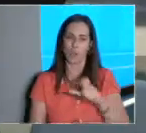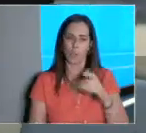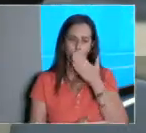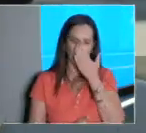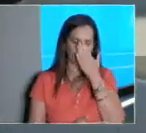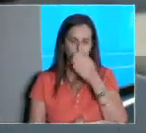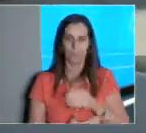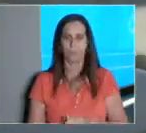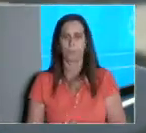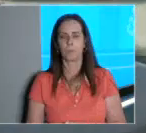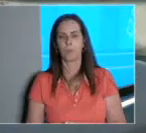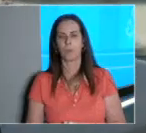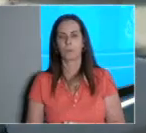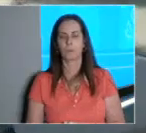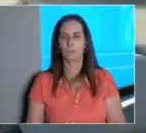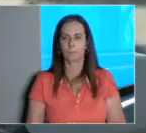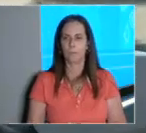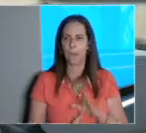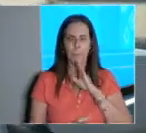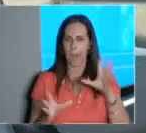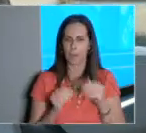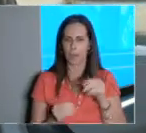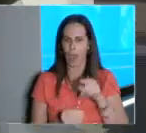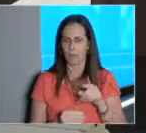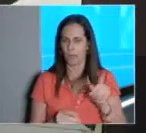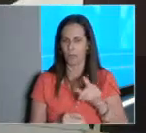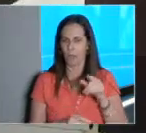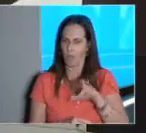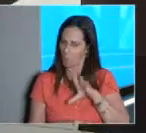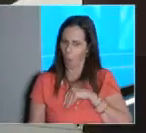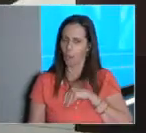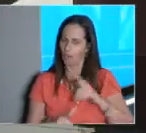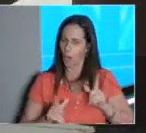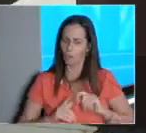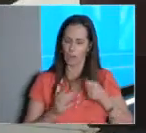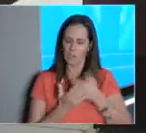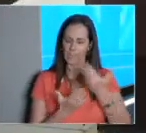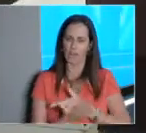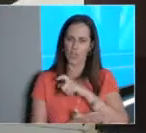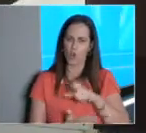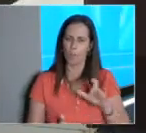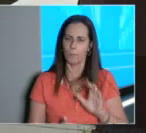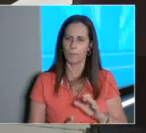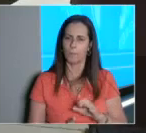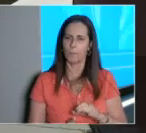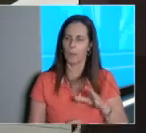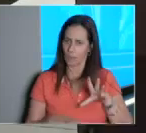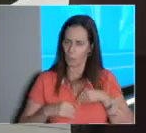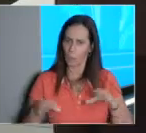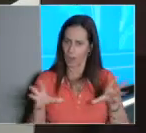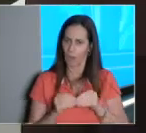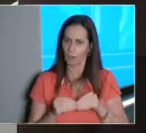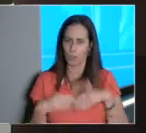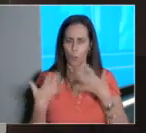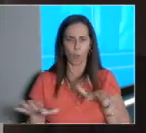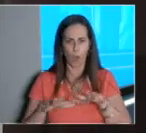יקבל כתב אישום. אין לי בעיה שישבו ביחד. אז אתה בניגוד לעמדת גנץ, אתה מוכן לחכות עד כתב האישום ואז להיפרד ממנו לשלום. שישבו איתו ביחד בממשלה, ייתנו